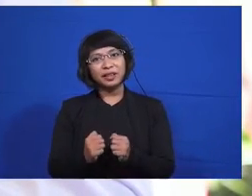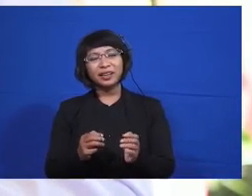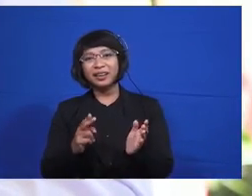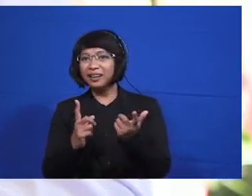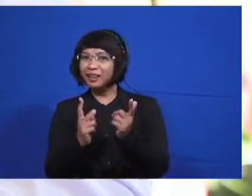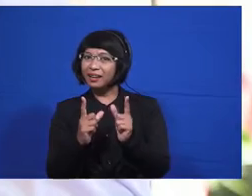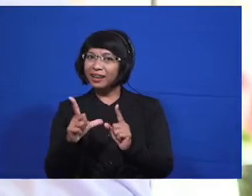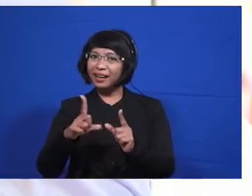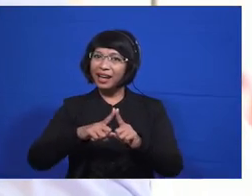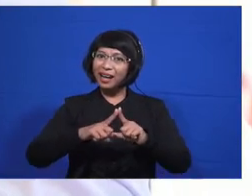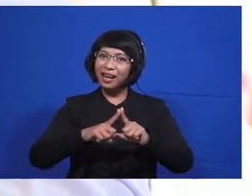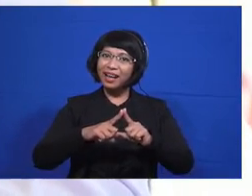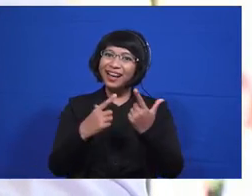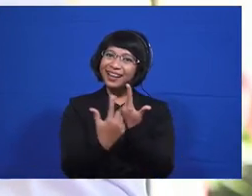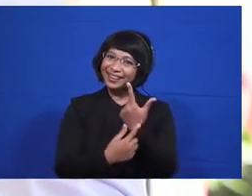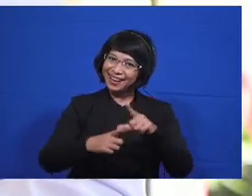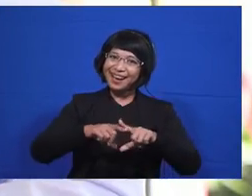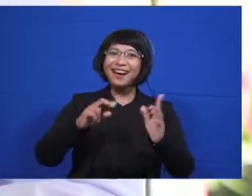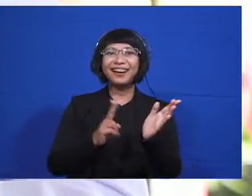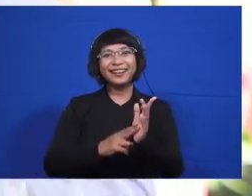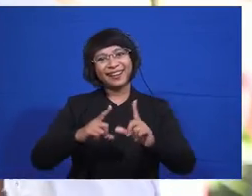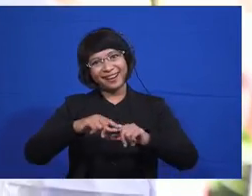bahagia, namun kok nangis tadi?